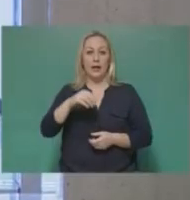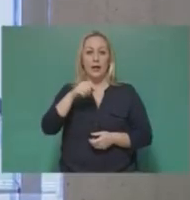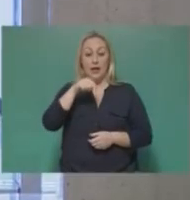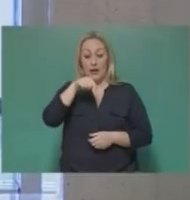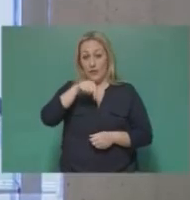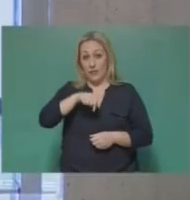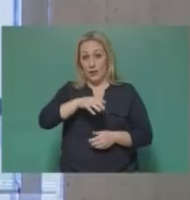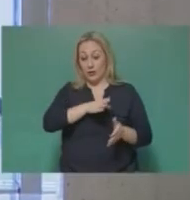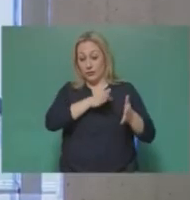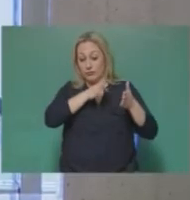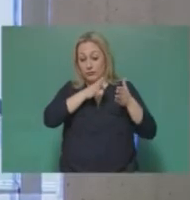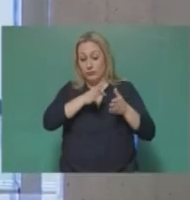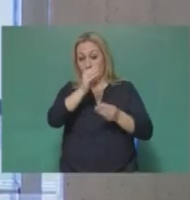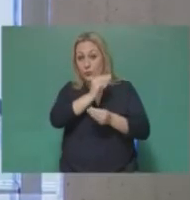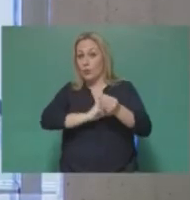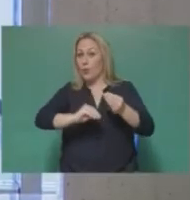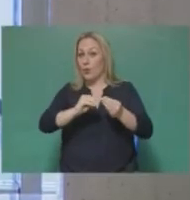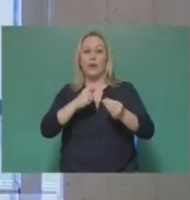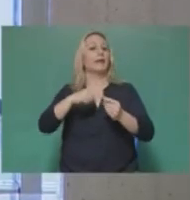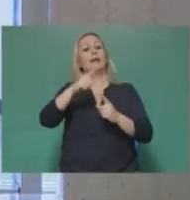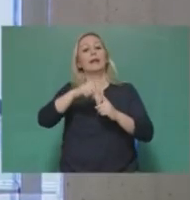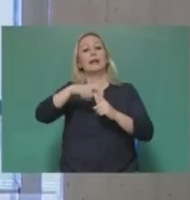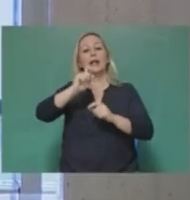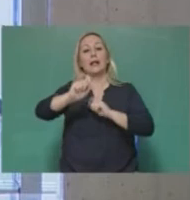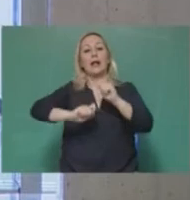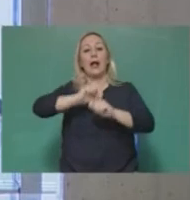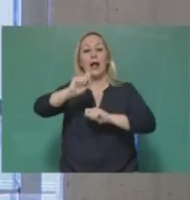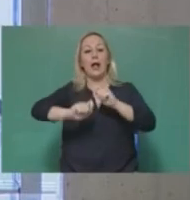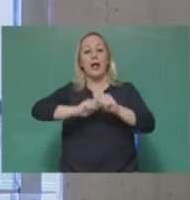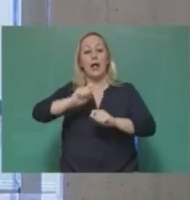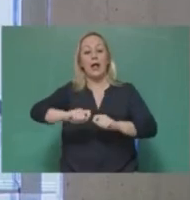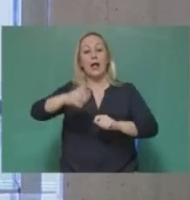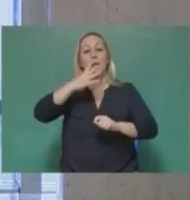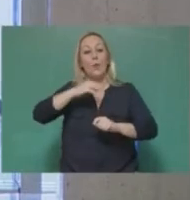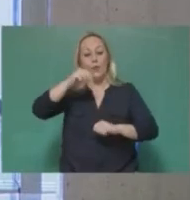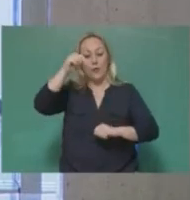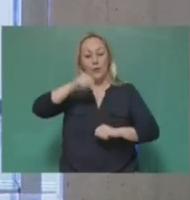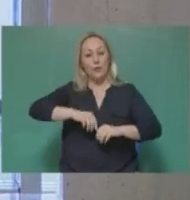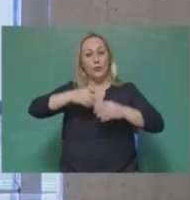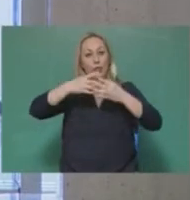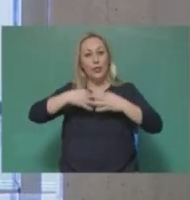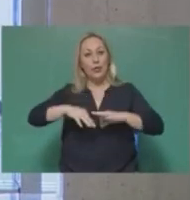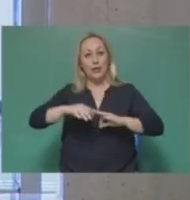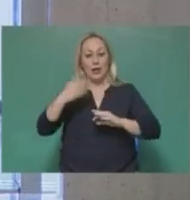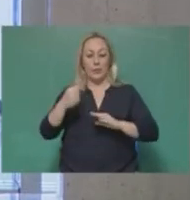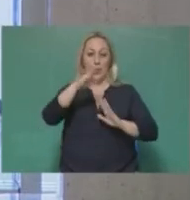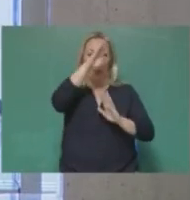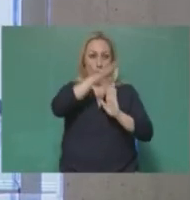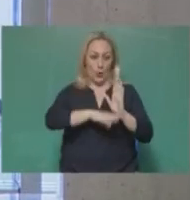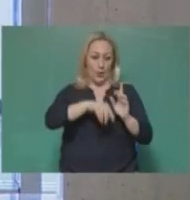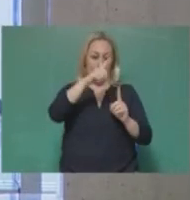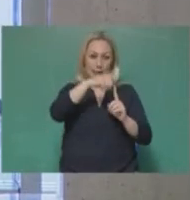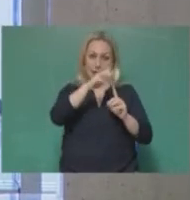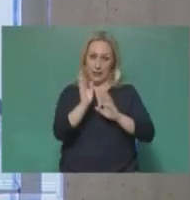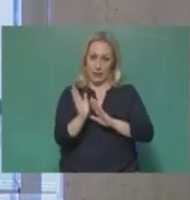φέτος στα έργα γιατί οι φέτος θα αρχίσουν να γίνονται πέρα από το τεχνικό πρόγραμμα αυτό κατά αυτό.